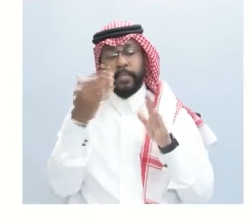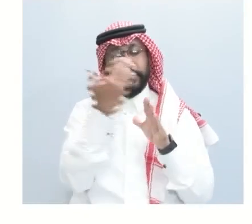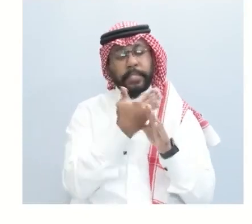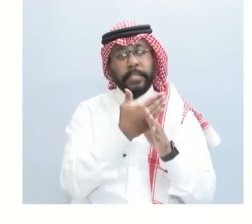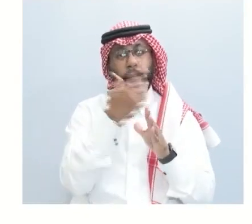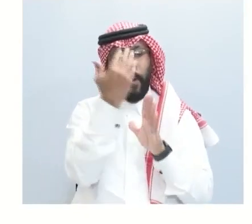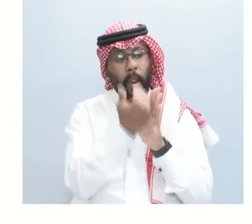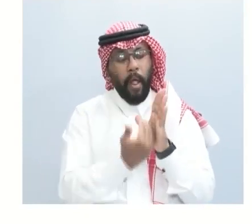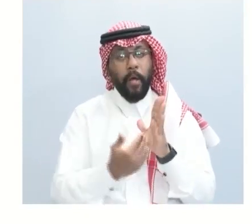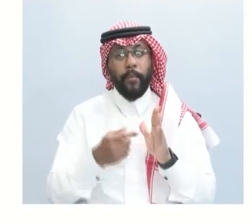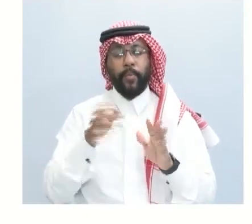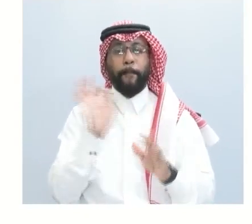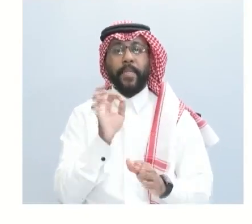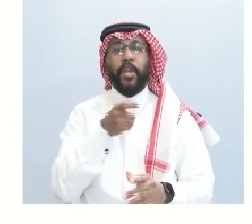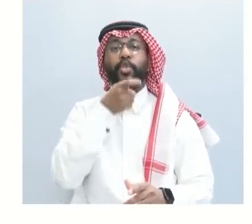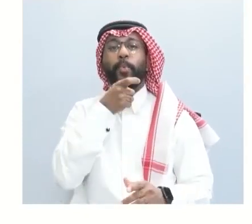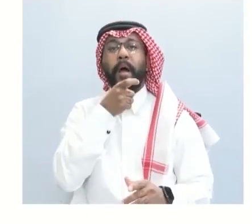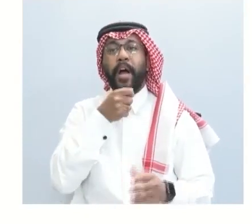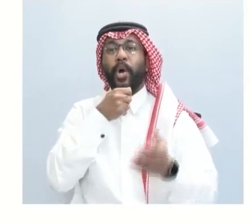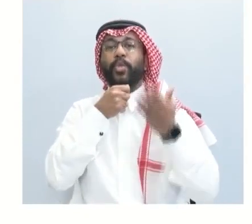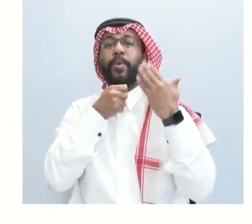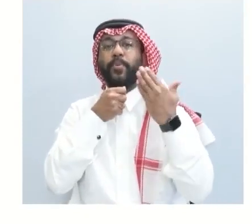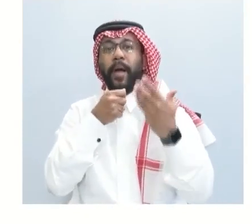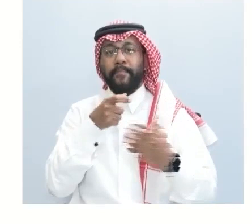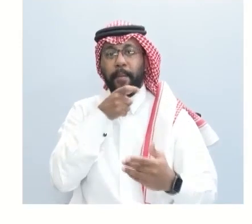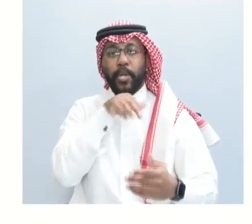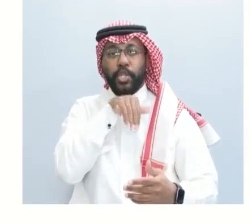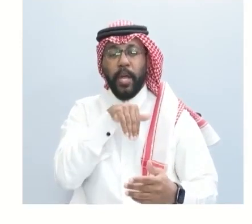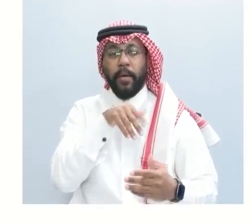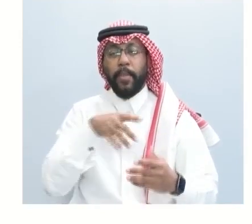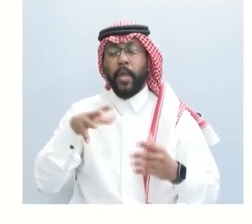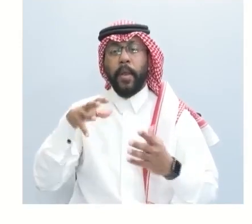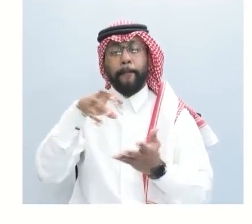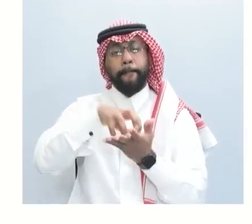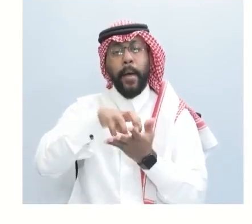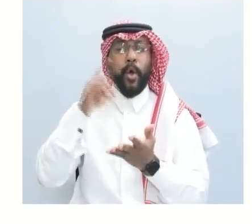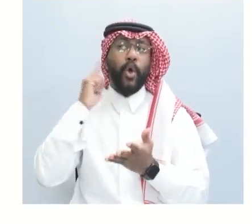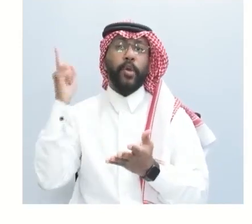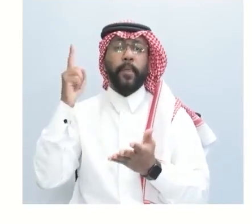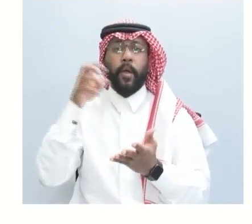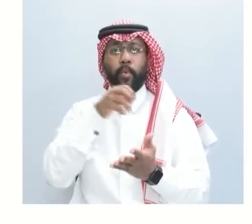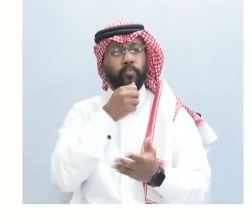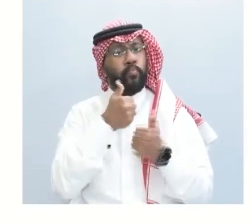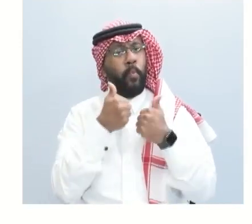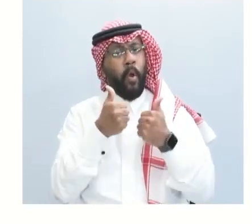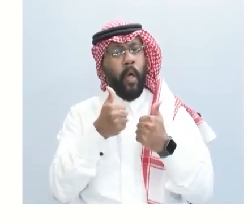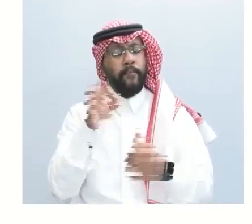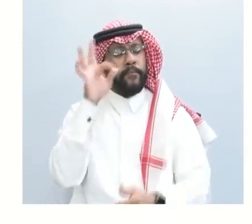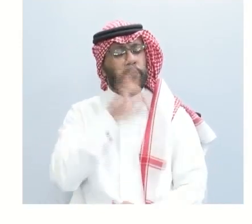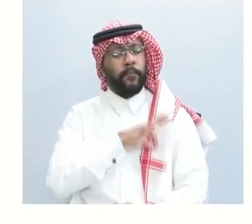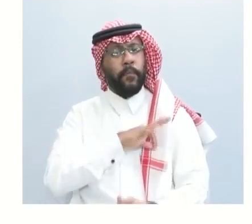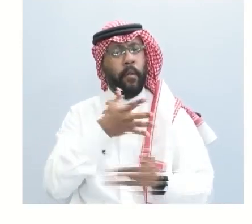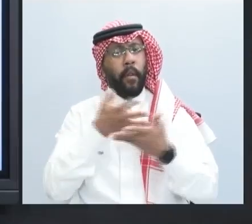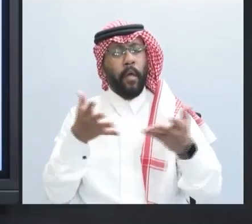تجعل خطبه الجمعه التي تجعل خطبه الجمعه في الحرمين الشريفين مشوقه وعظيمه النفع ما الاسباب